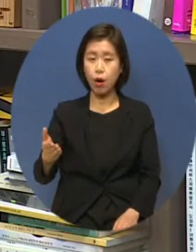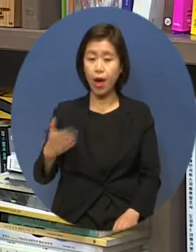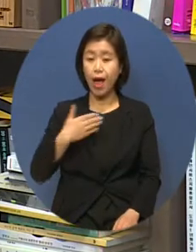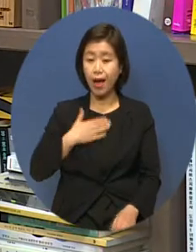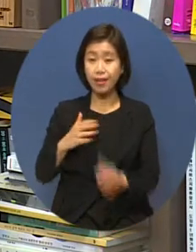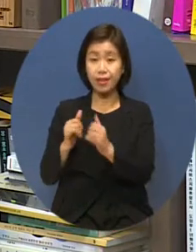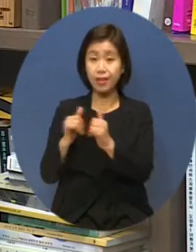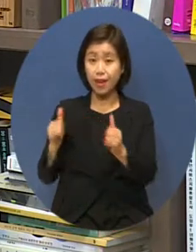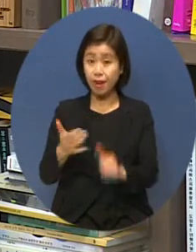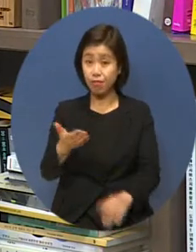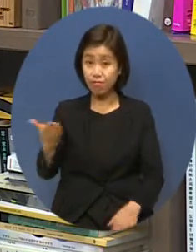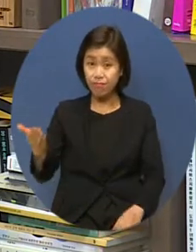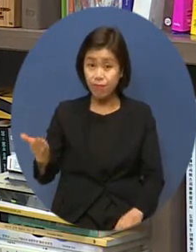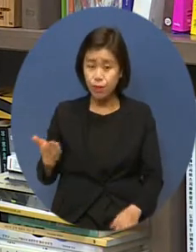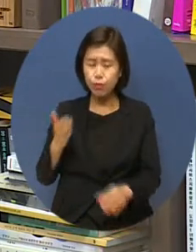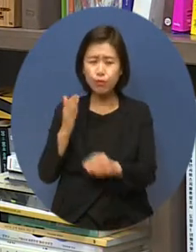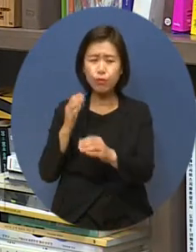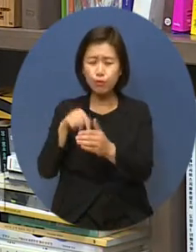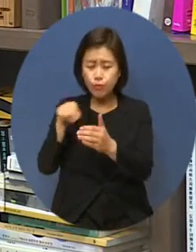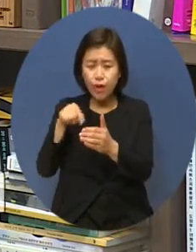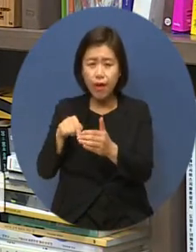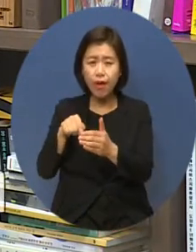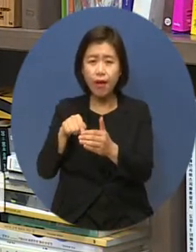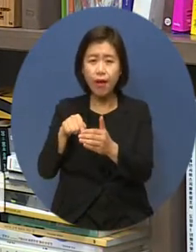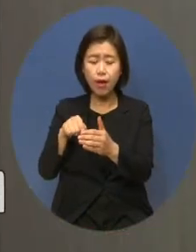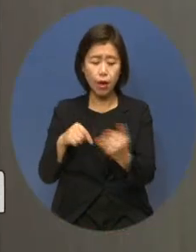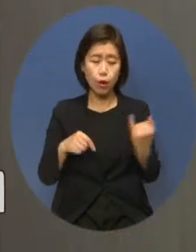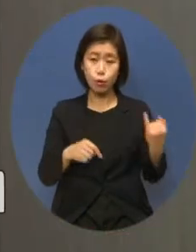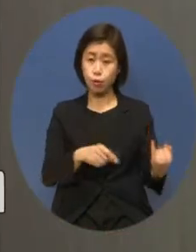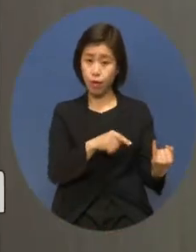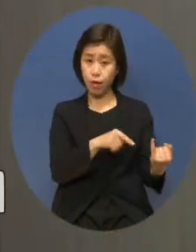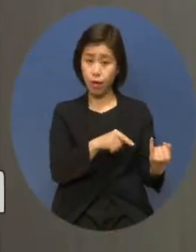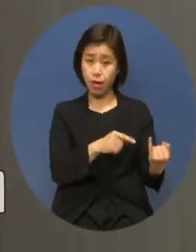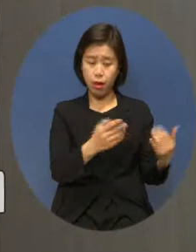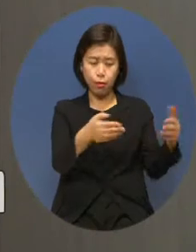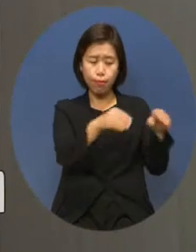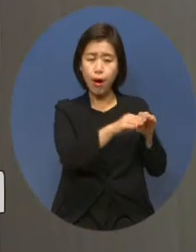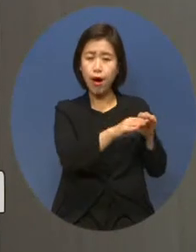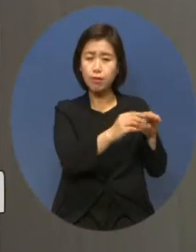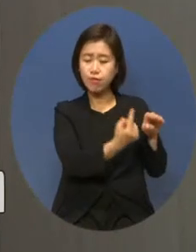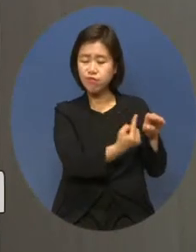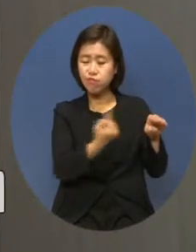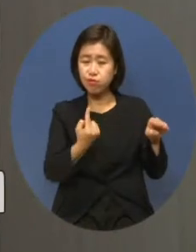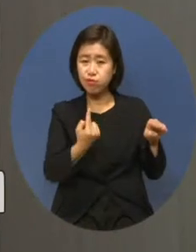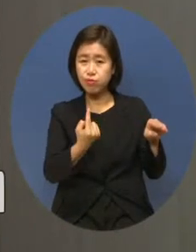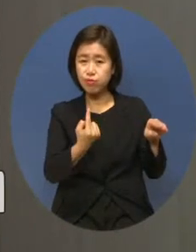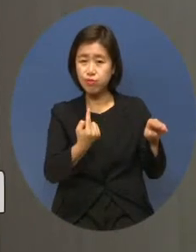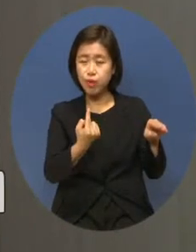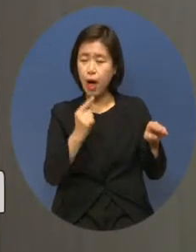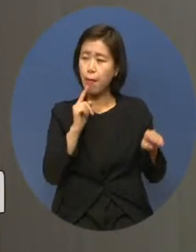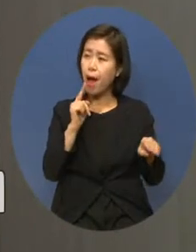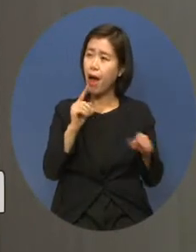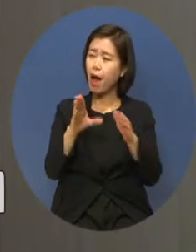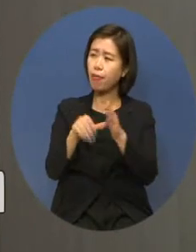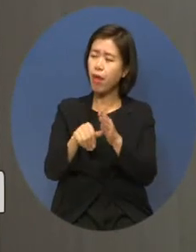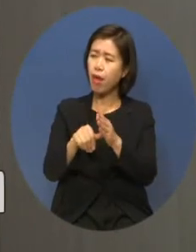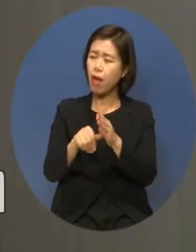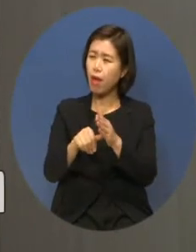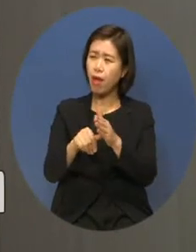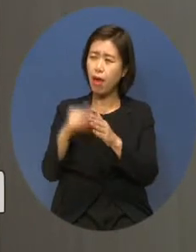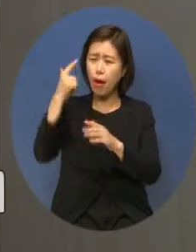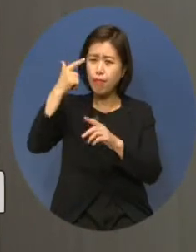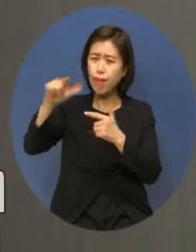좀 반대하는 분들도 계셨을 것 같거든요. 그럼요. 그 부모님이 제일 반대하셨어요. 네. 왜냐면은,